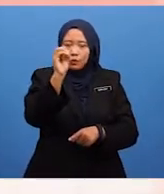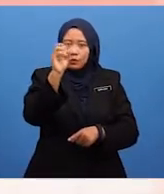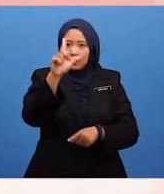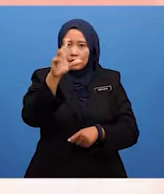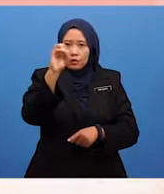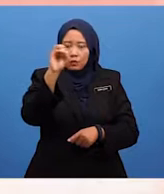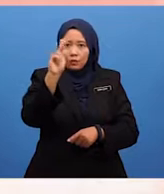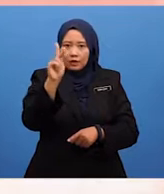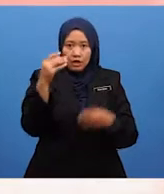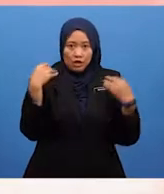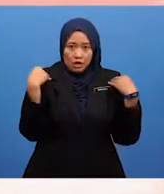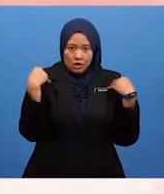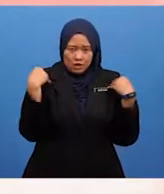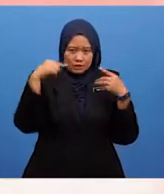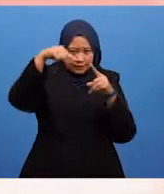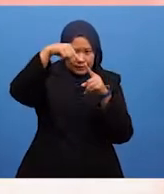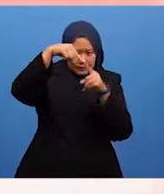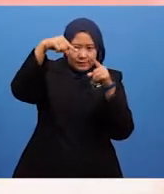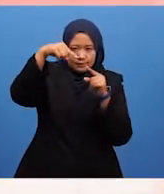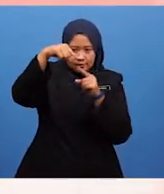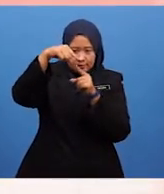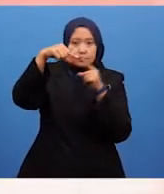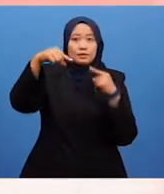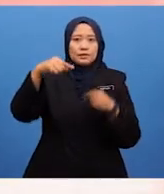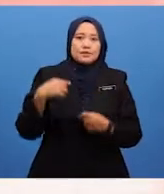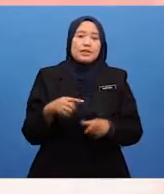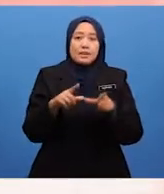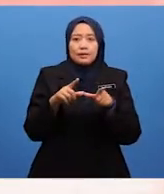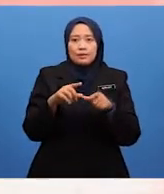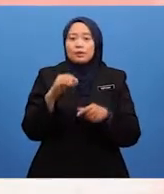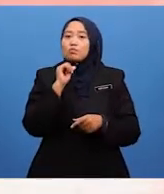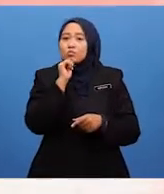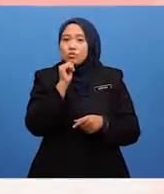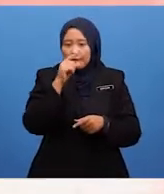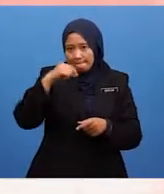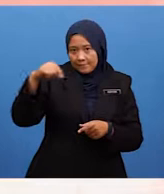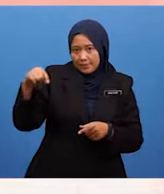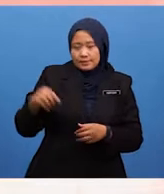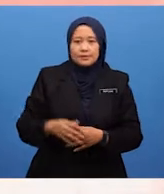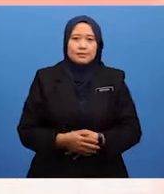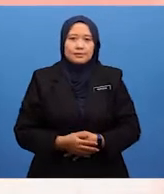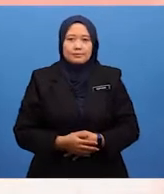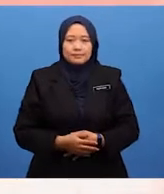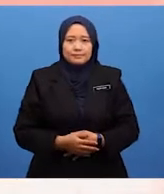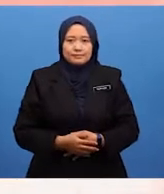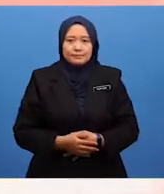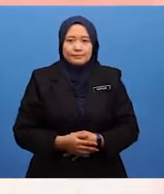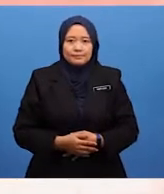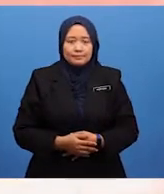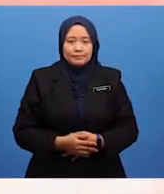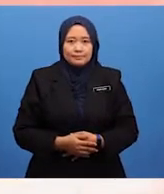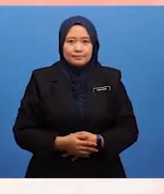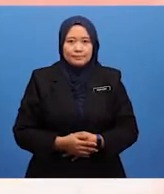dianya digunakan untuk mencari dan Khan jarak serta memindahkan jarak di atas lukisan